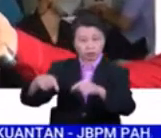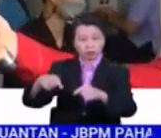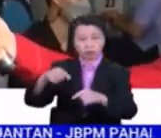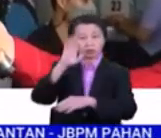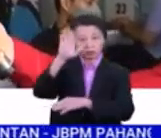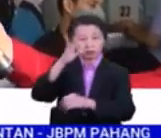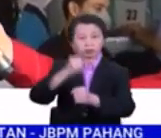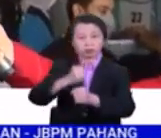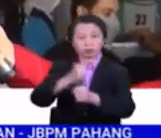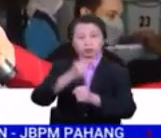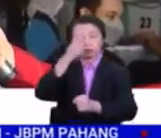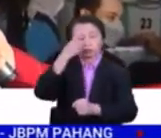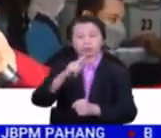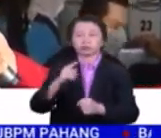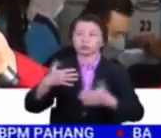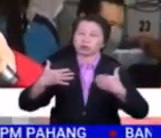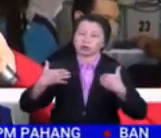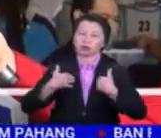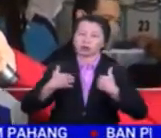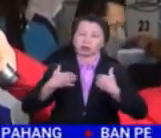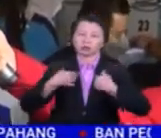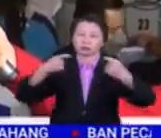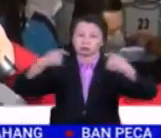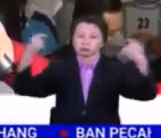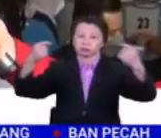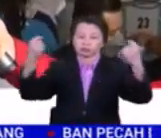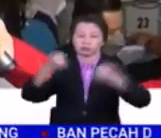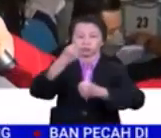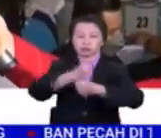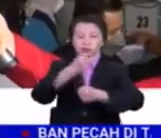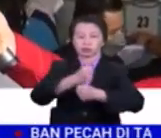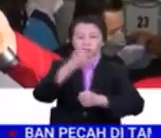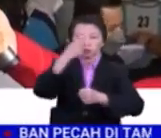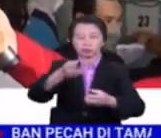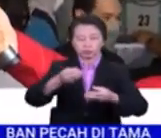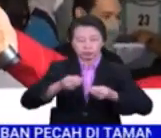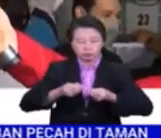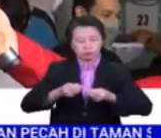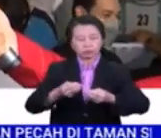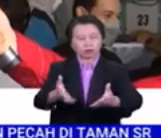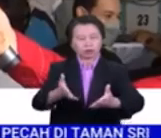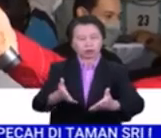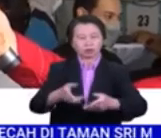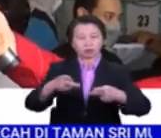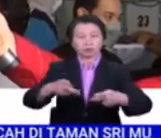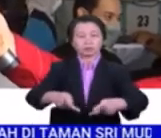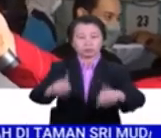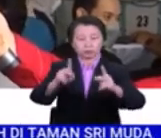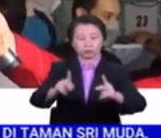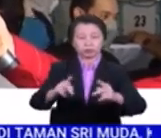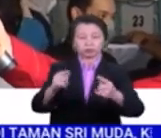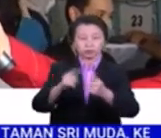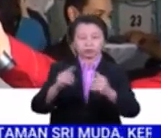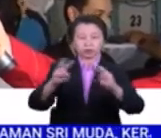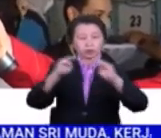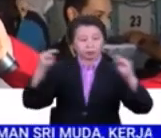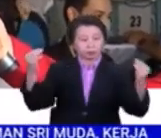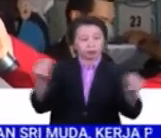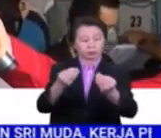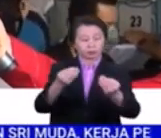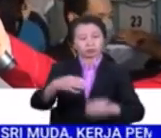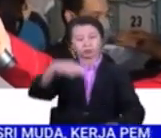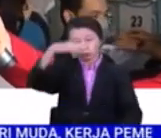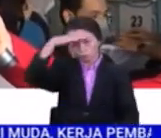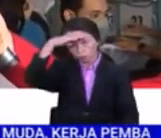kita mengadakan karnival kejaya bagi memberi peluang kepada masyarakat negeri